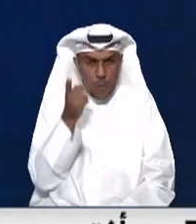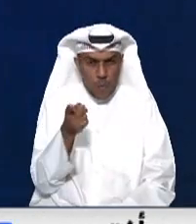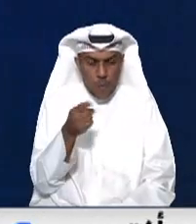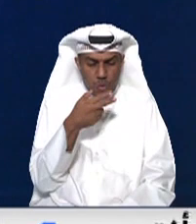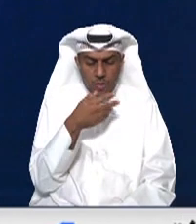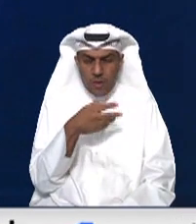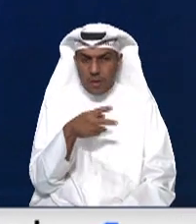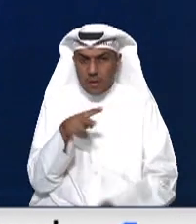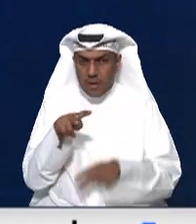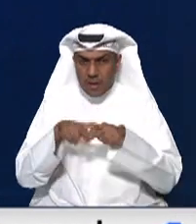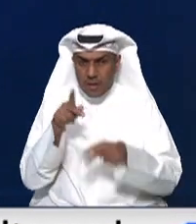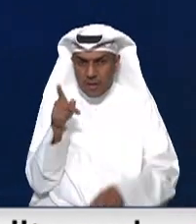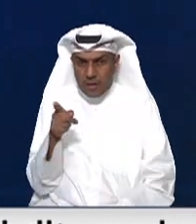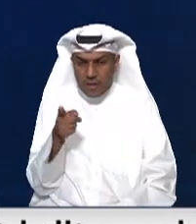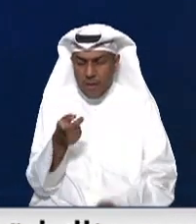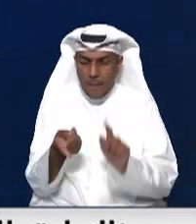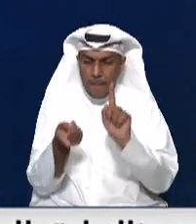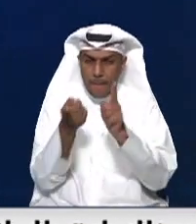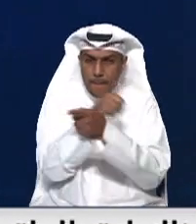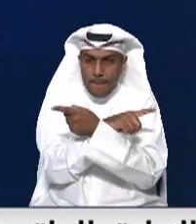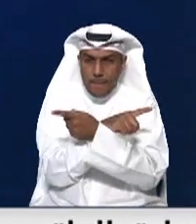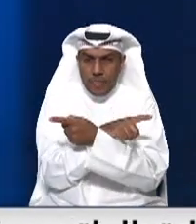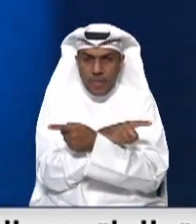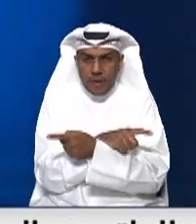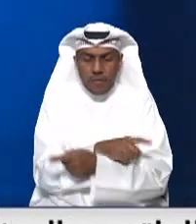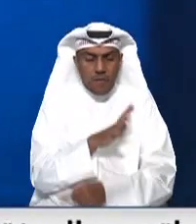عدم الالتزام الاحتلال بهذا الاتفاق؟